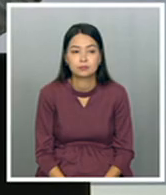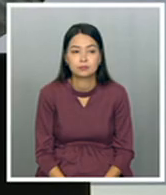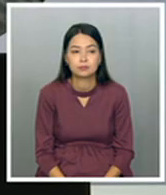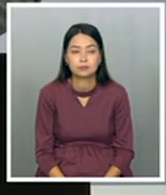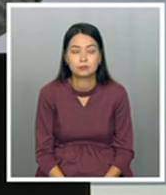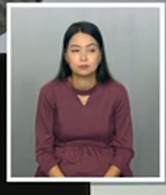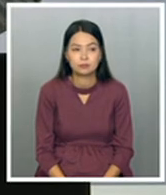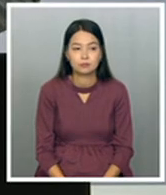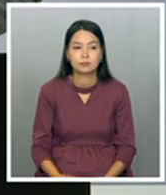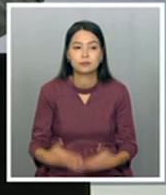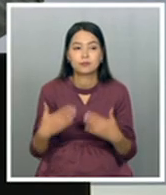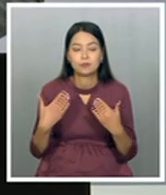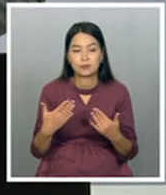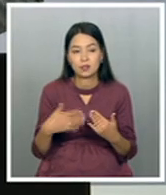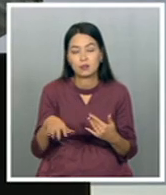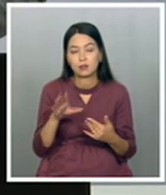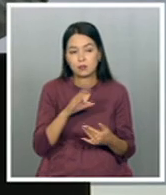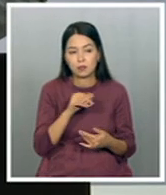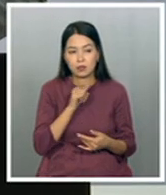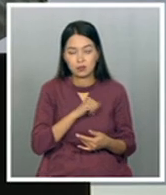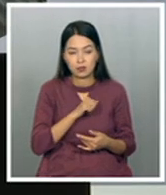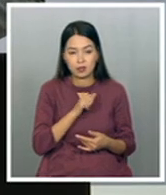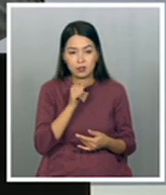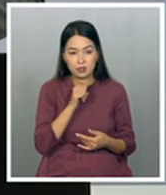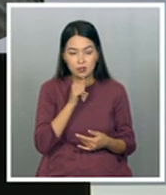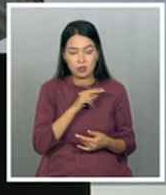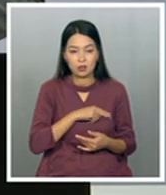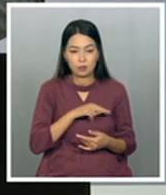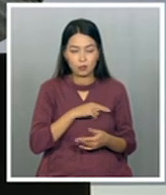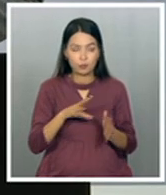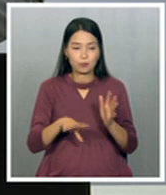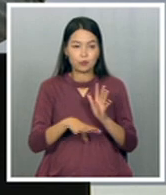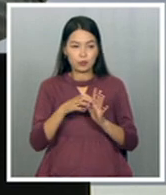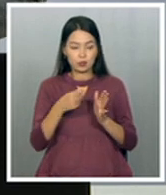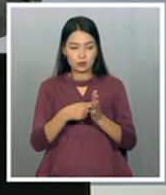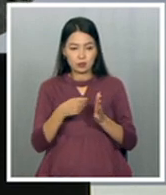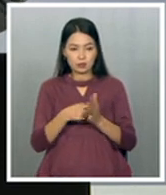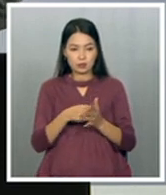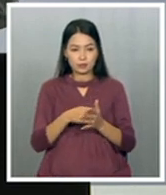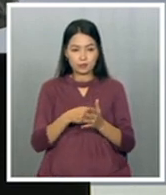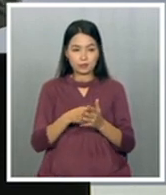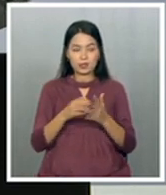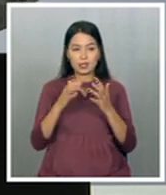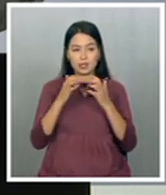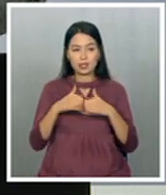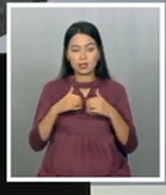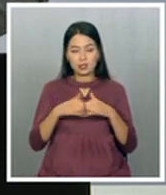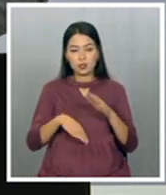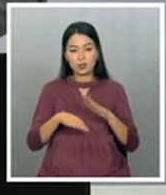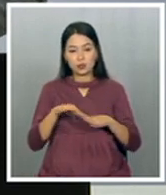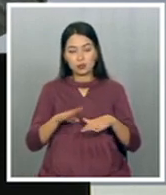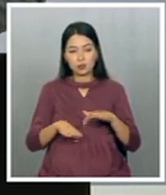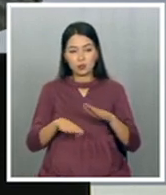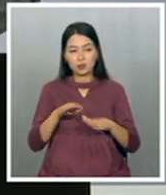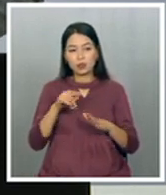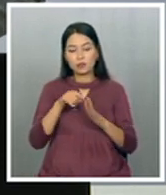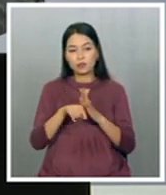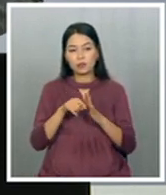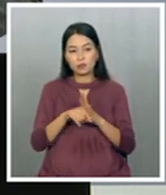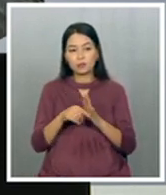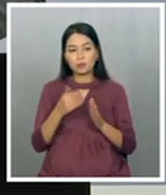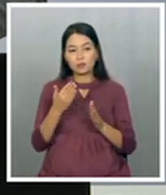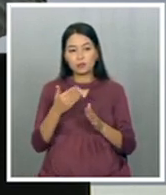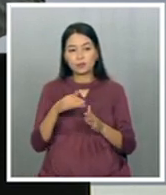Ал енді транспирация үдерісіне ішкі факторлардың әсерін зерттеп көрейік. Зерттеу мақсаты – ішкі факторлардың